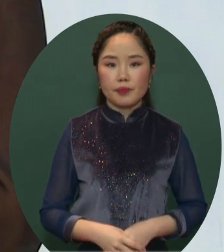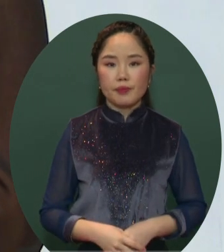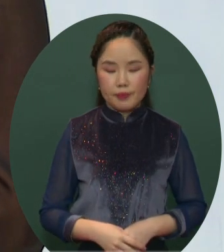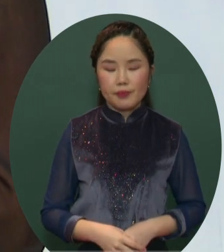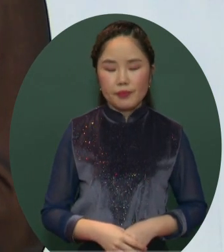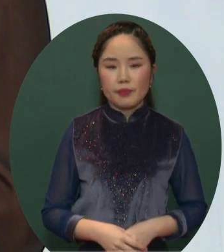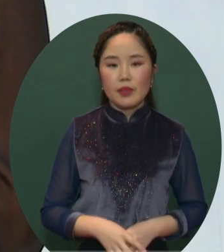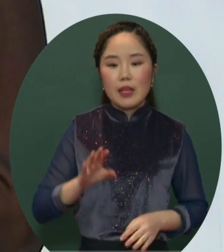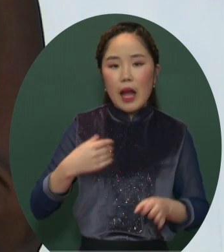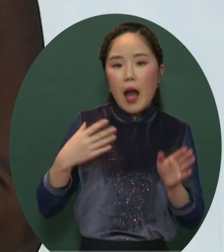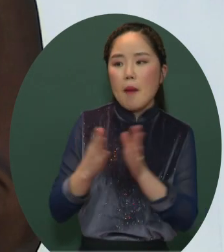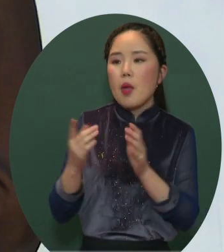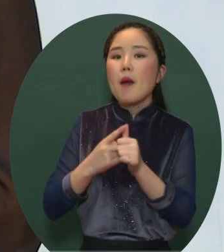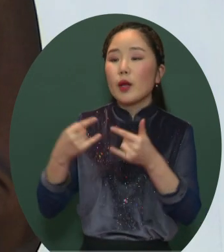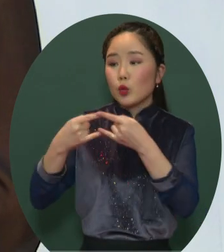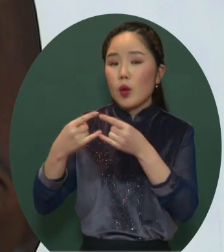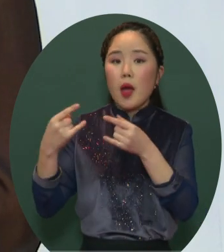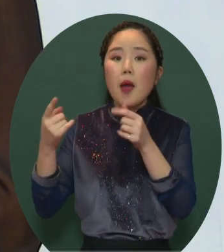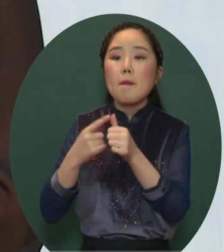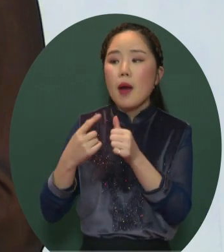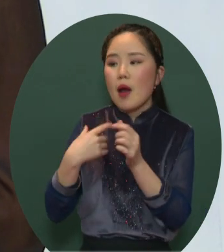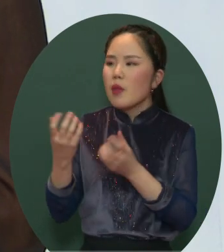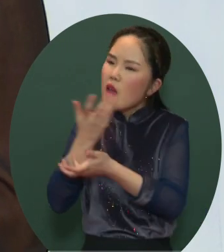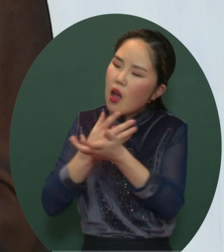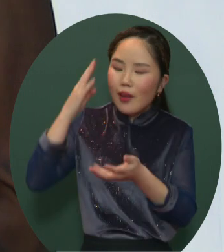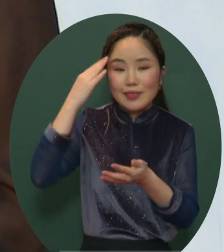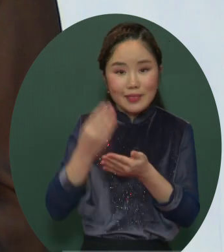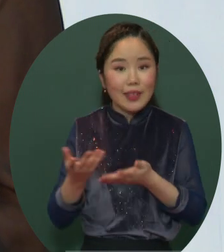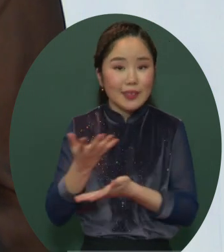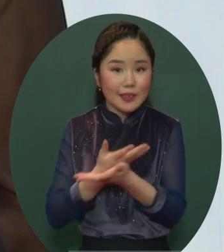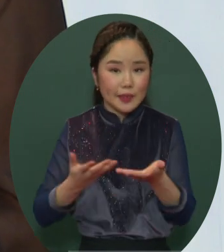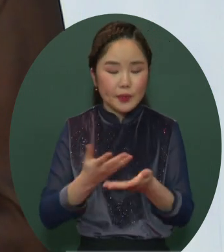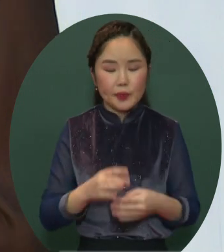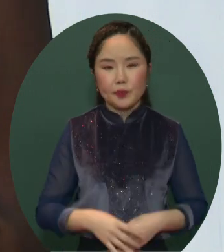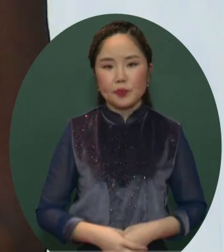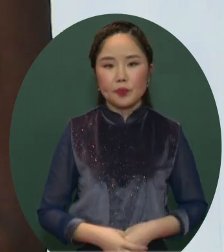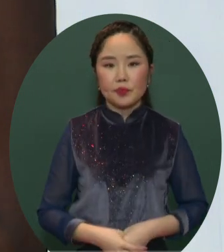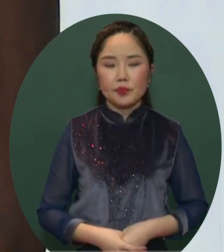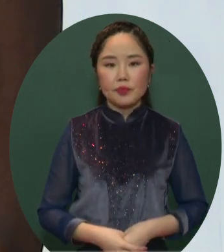Хамт телевизэр үзэж байгаа гэр бүлийнхэнтэйгээ санал бодлоо солилцоорой.